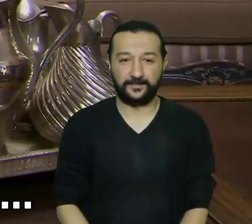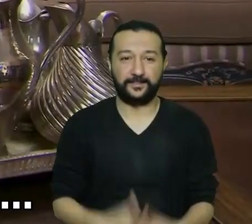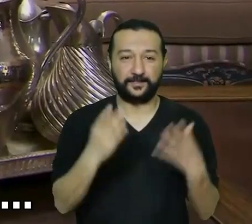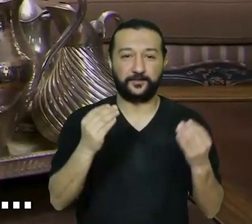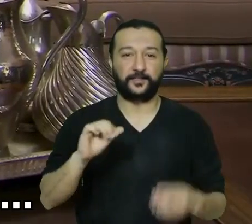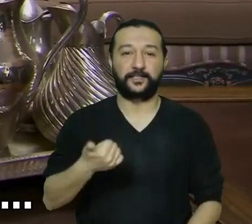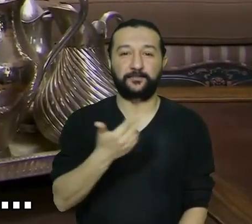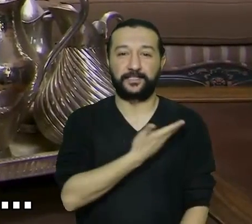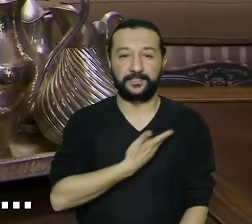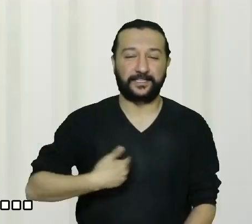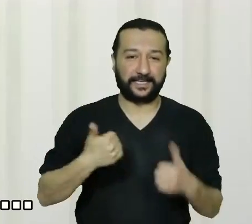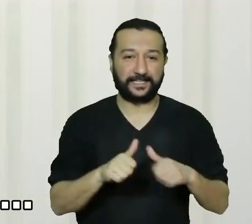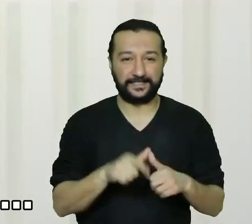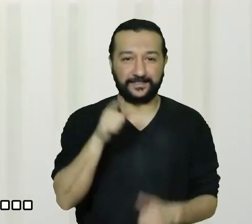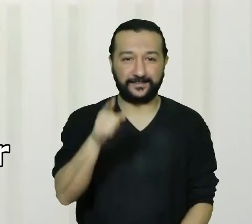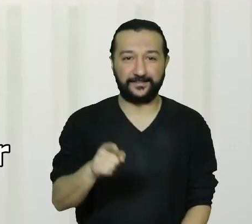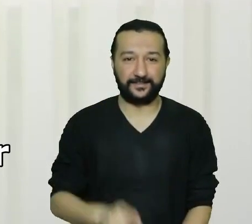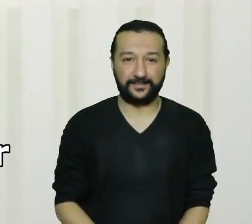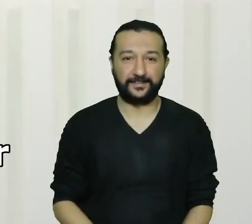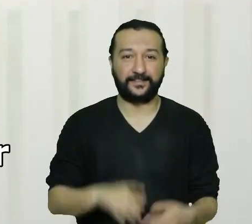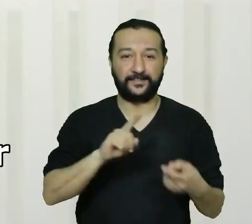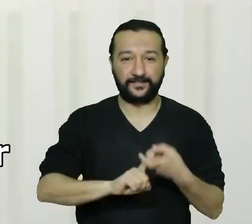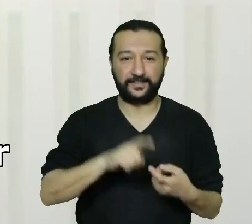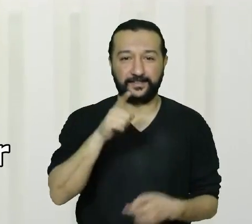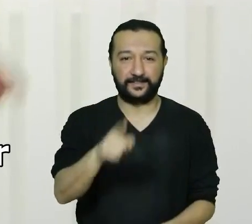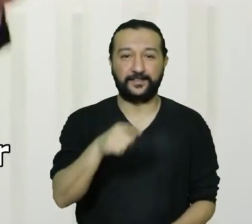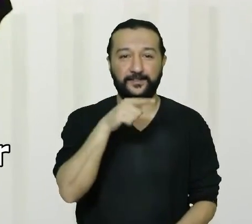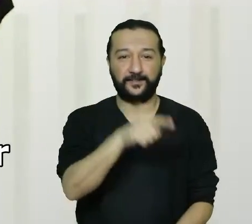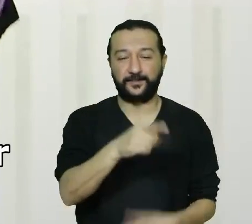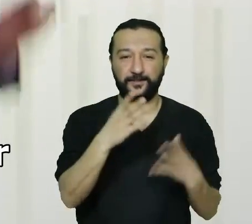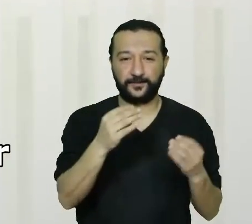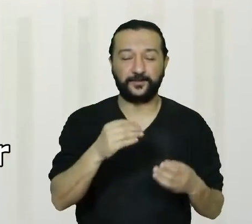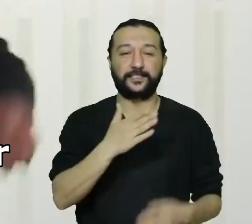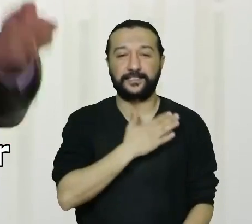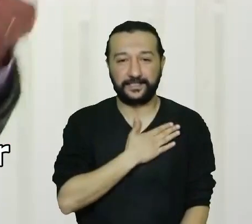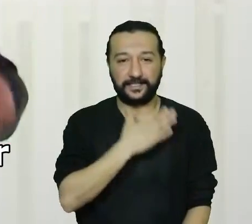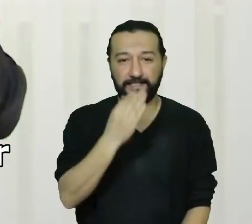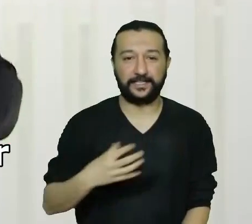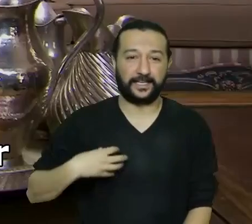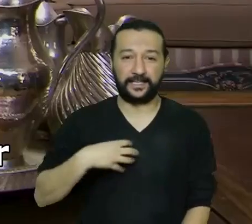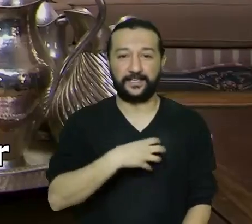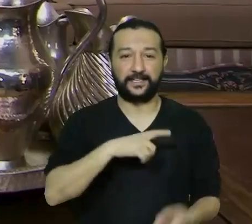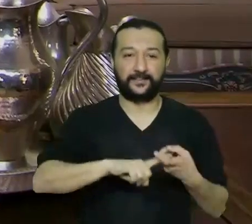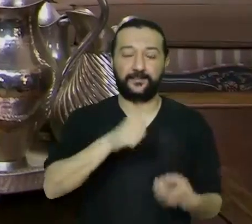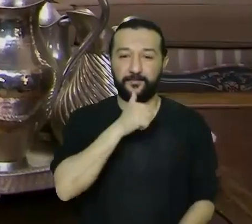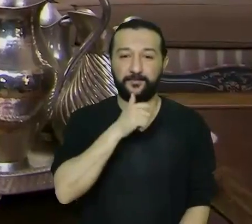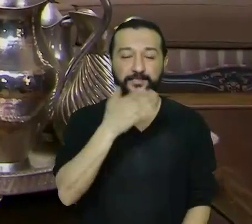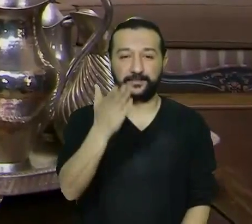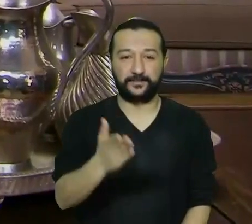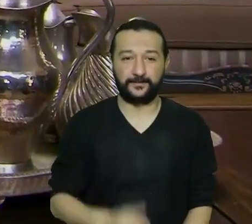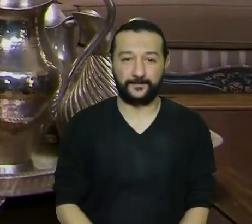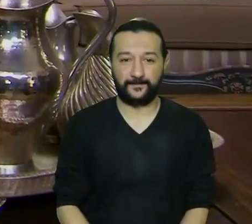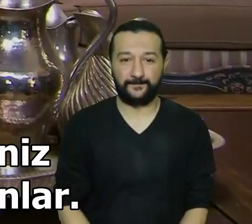çok kıymetli sevgili eşim ve onun çok saygıdeğer anne ve babasını